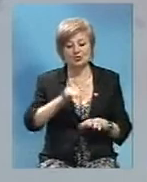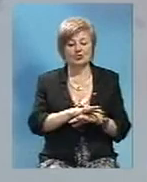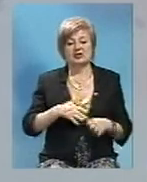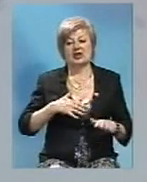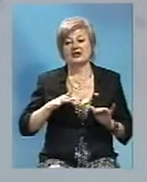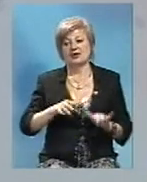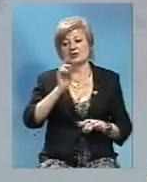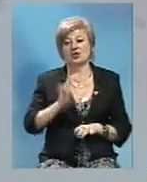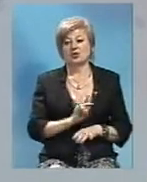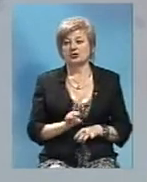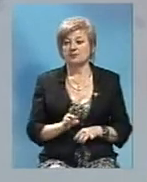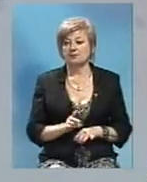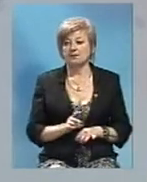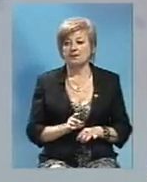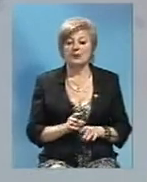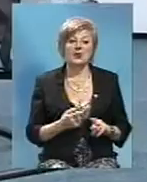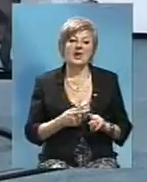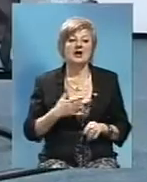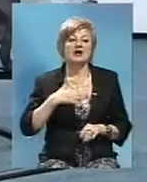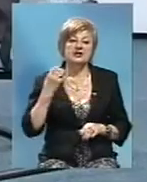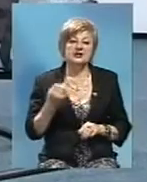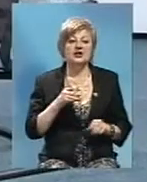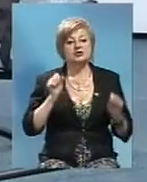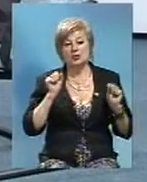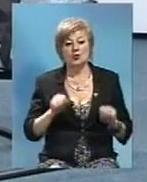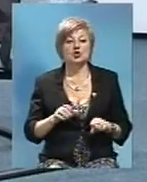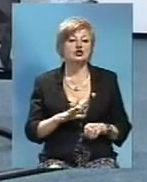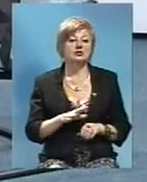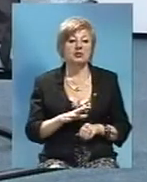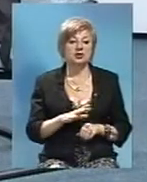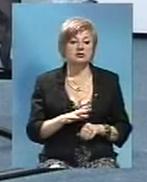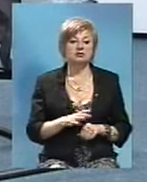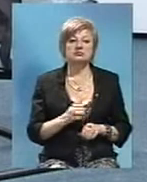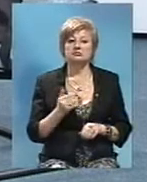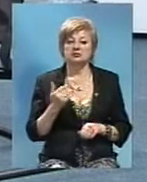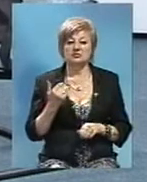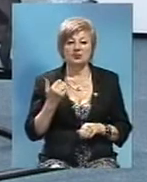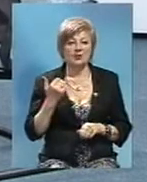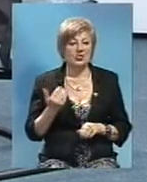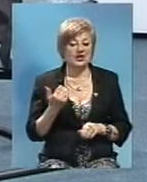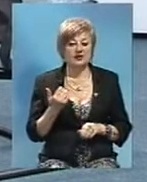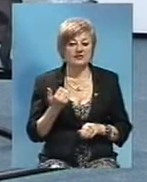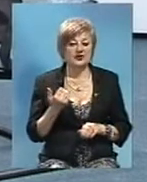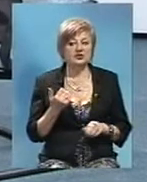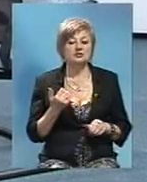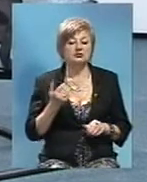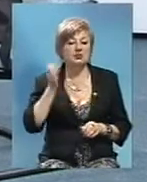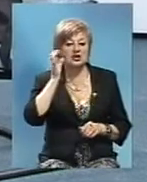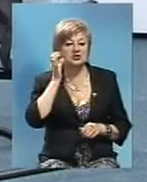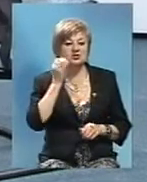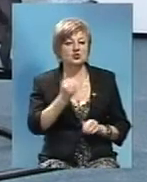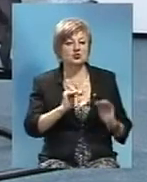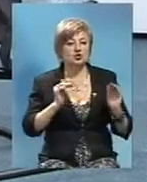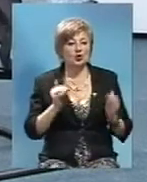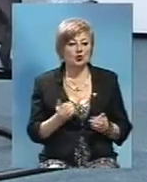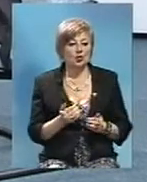и религиозные. А сомелье, цікаво, чи можуть бути тут теж вашими агентами змін? Давайте послухаємо